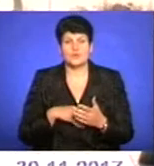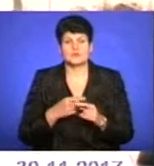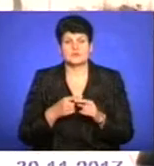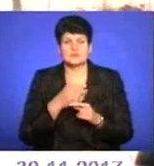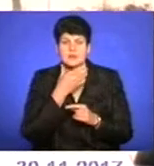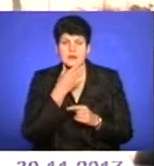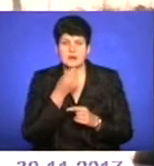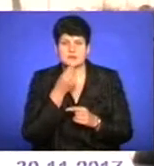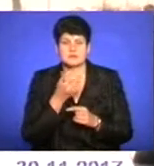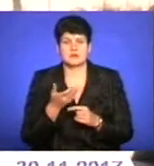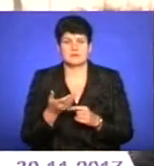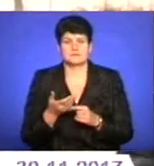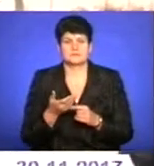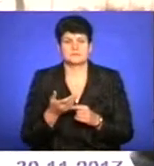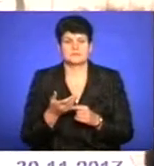красота,